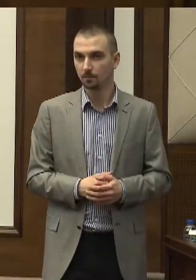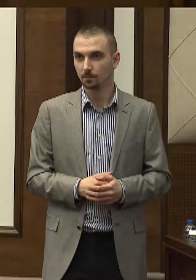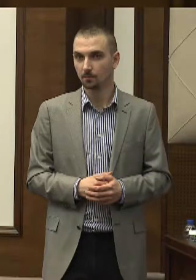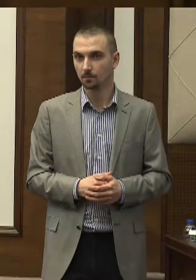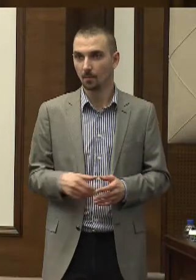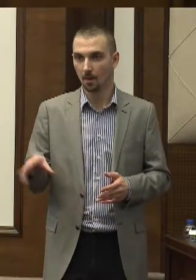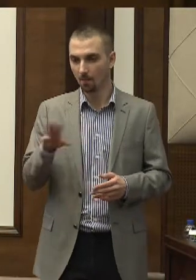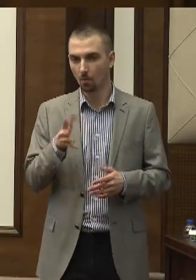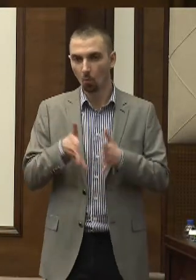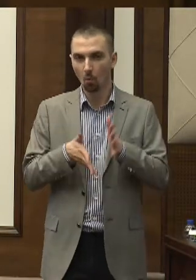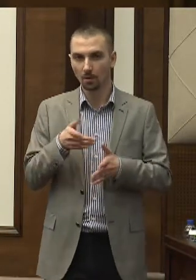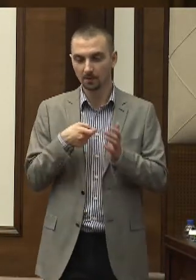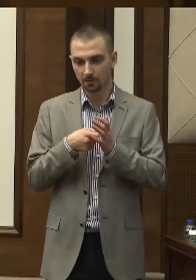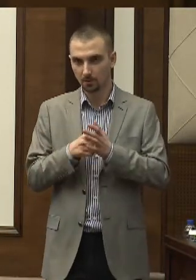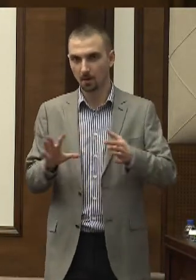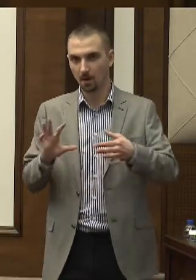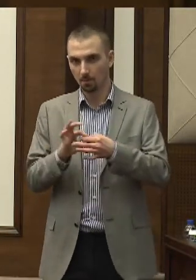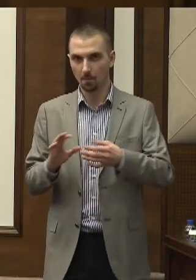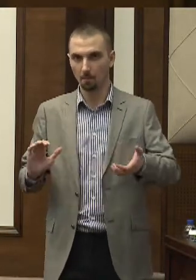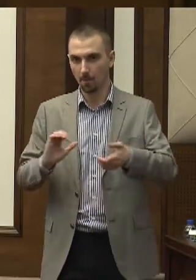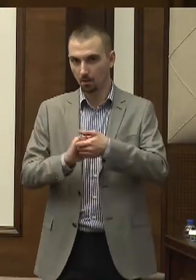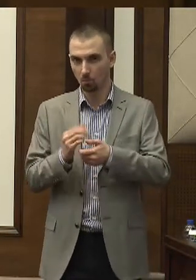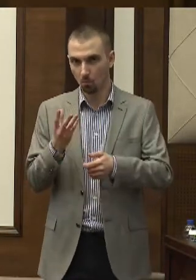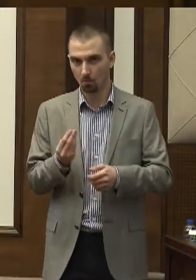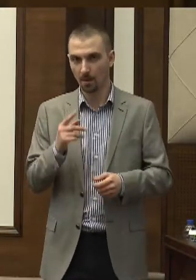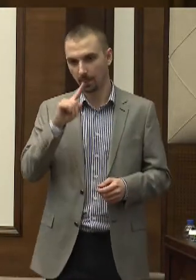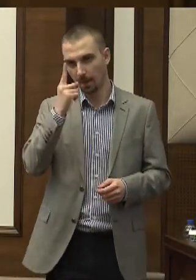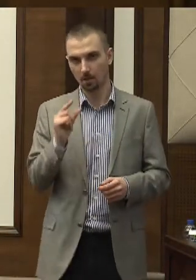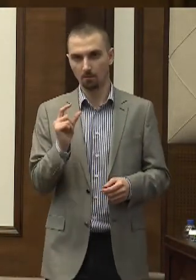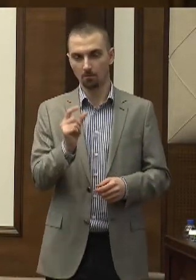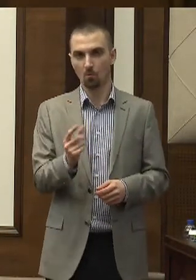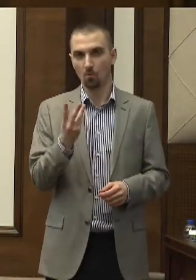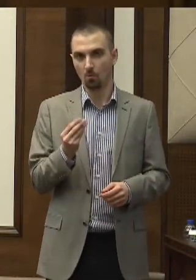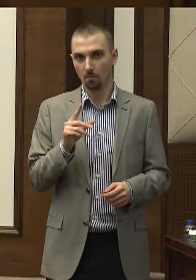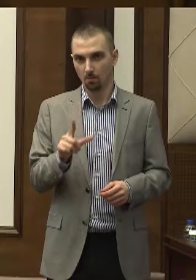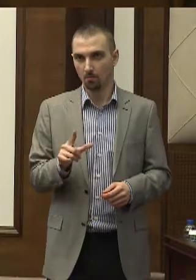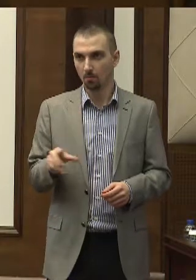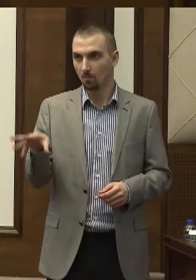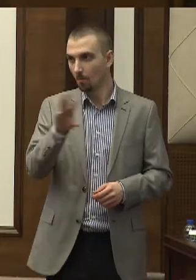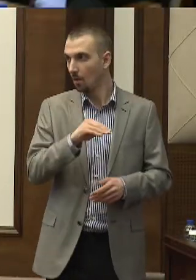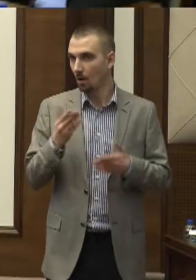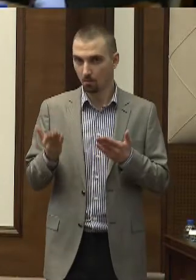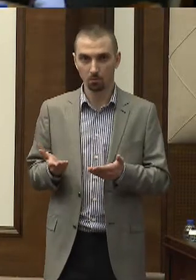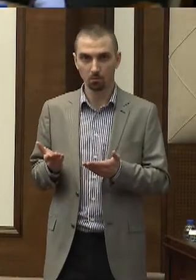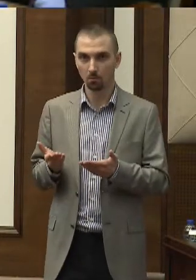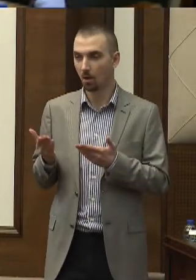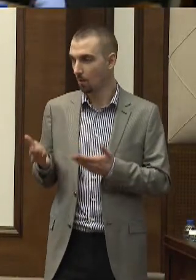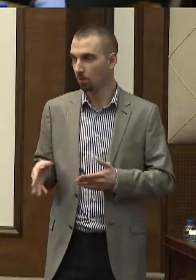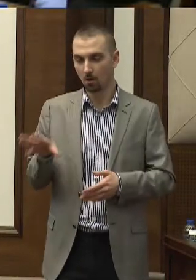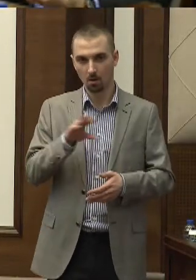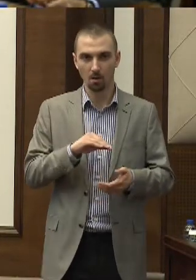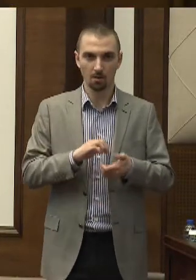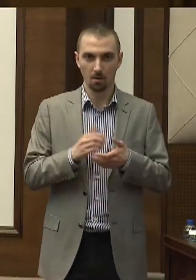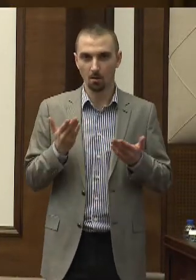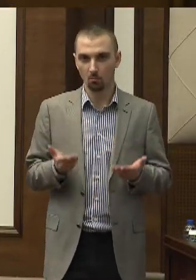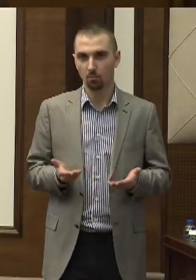birleştirilerek tek madde altında meclis gündemine alınmasını oylarınıza sunuyorum. Kabul edenler, etmeyenler oy birliğiyle